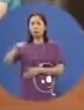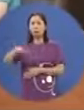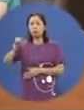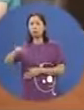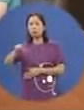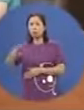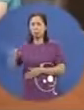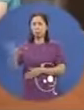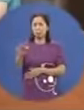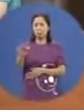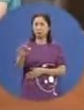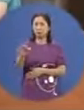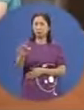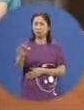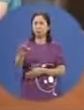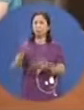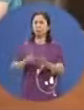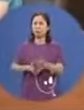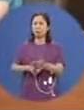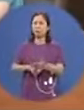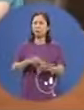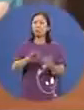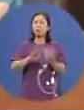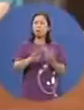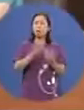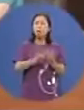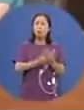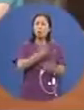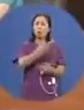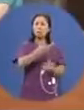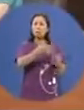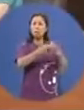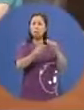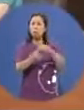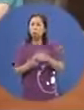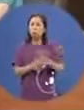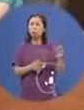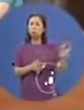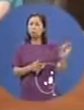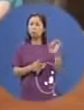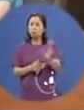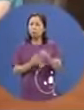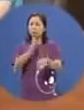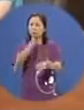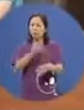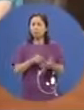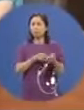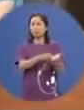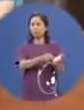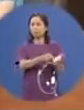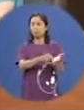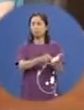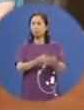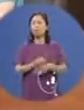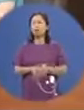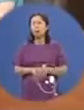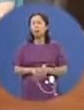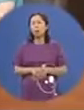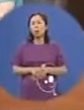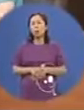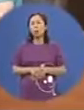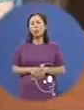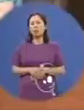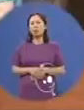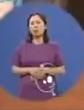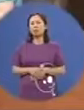で出せないところはまあしょうがないけど、市町村が出さなくても和歌山県の半額部